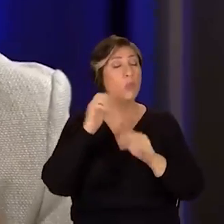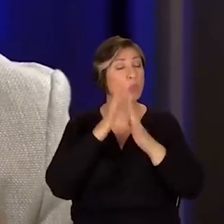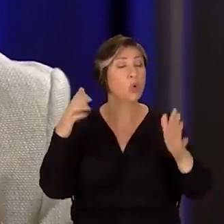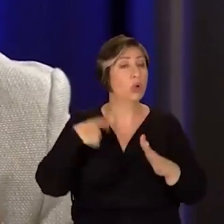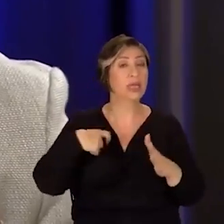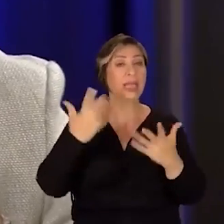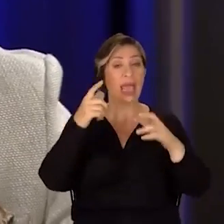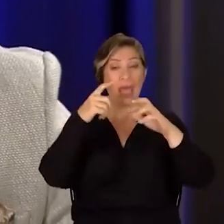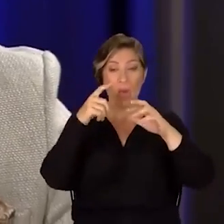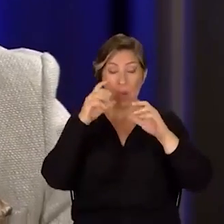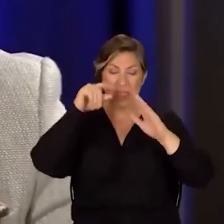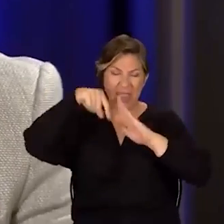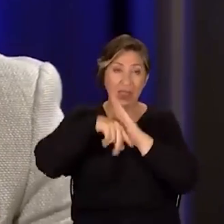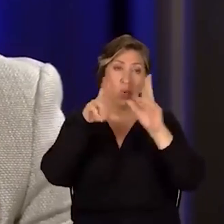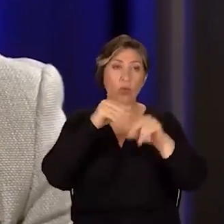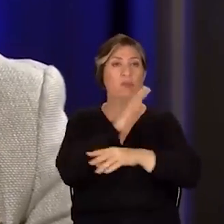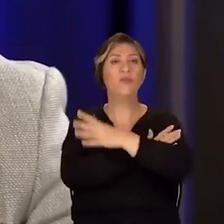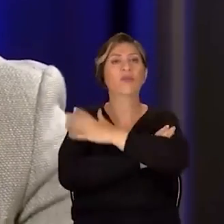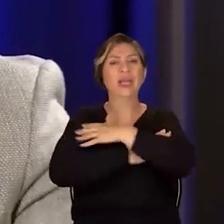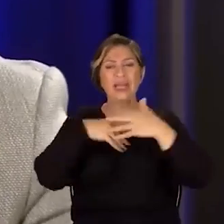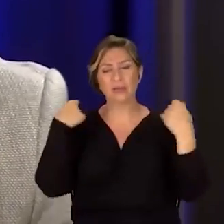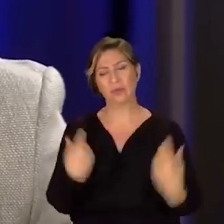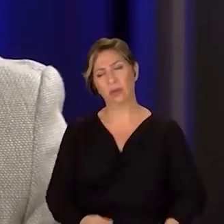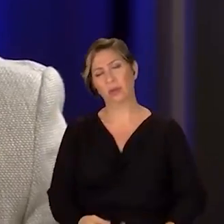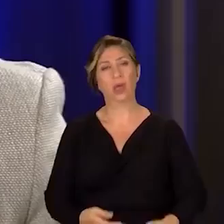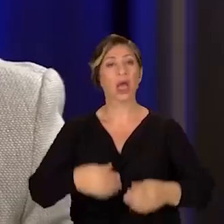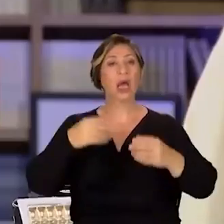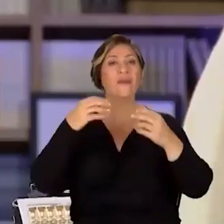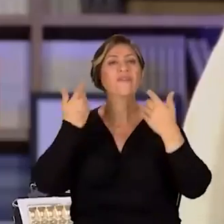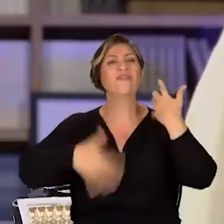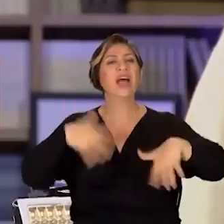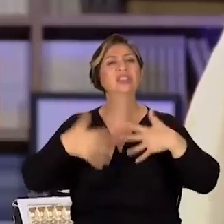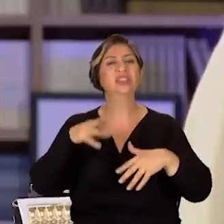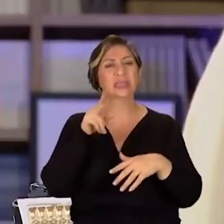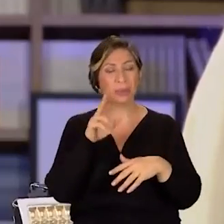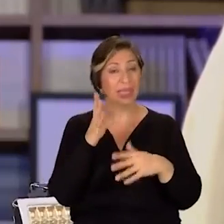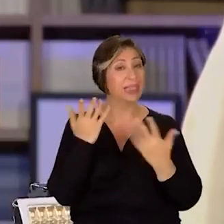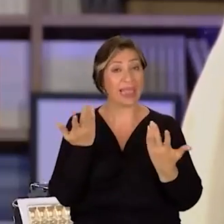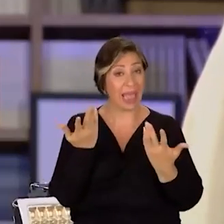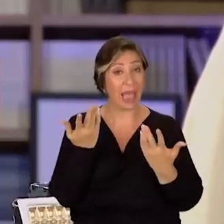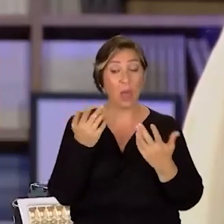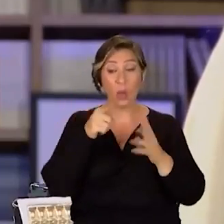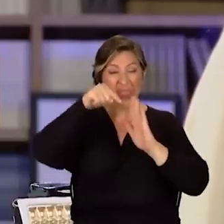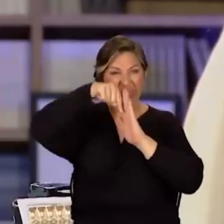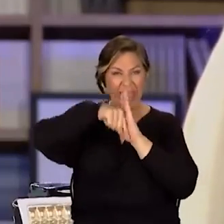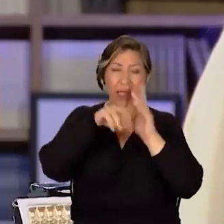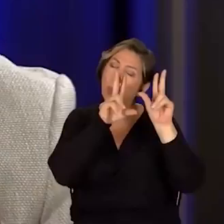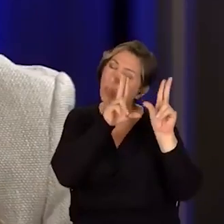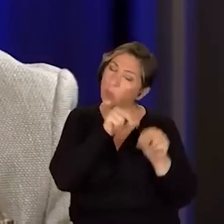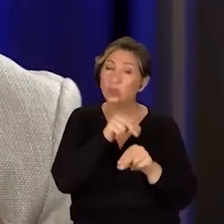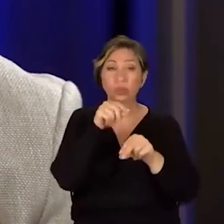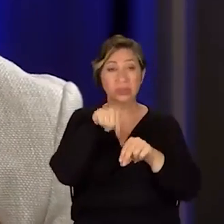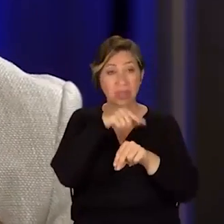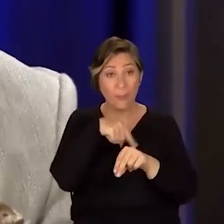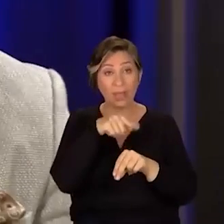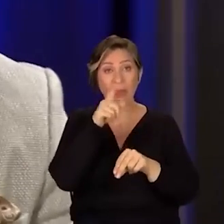REM'e girdiğiniz zaman bütün kaslarınız felç olur. Yani büyük kaslar felç olur. Niye? Çünkü REM uykusu esnasında